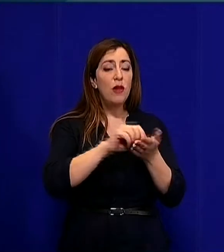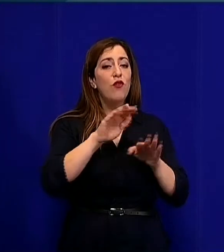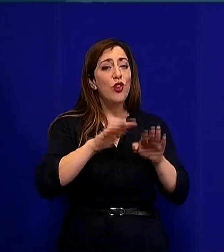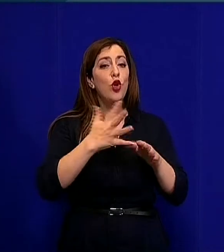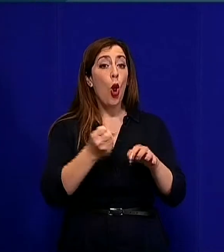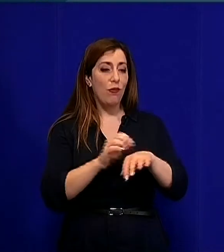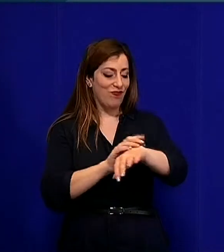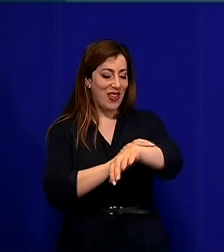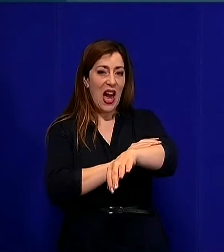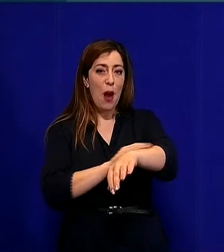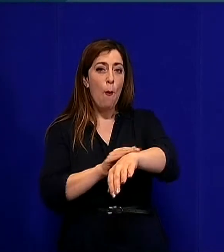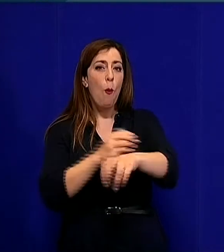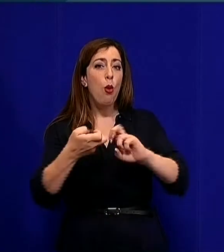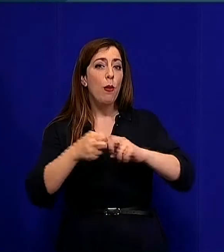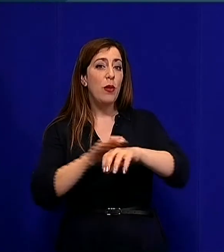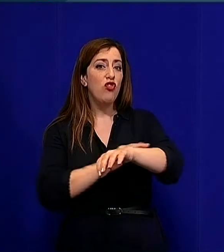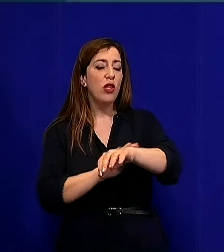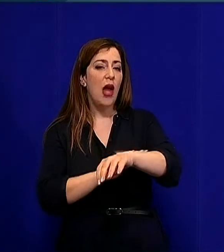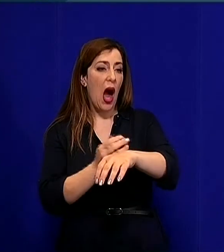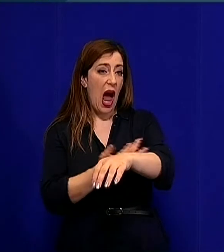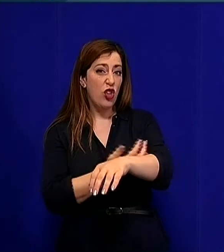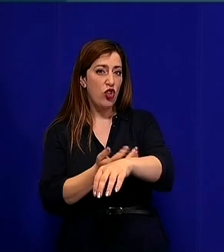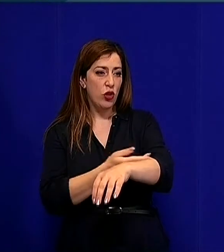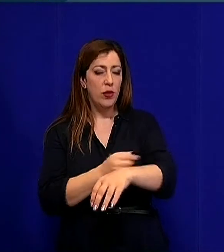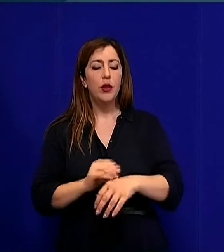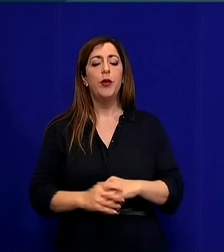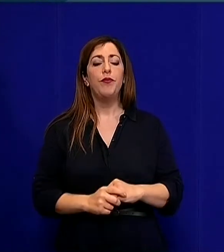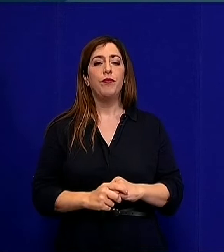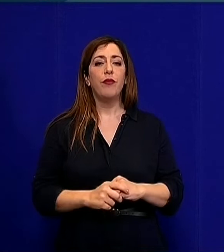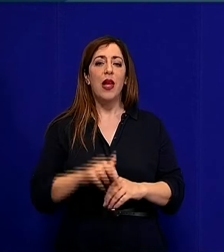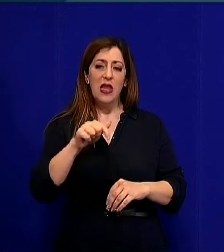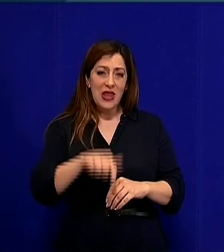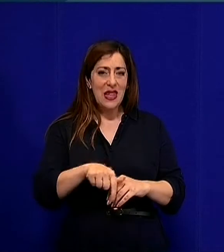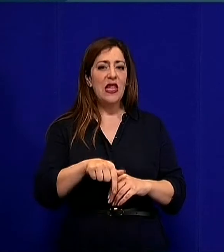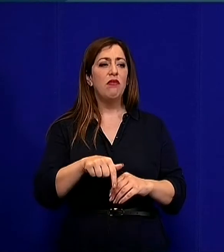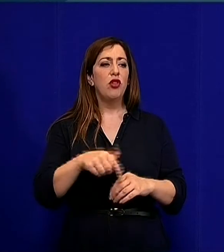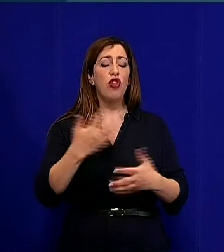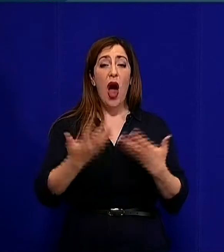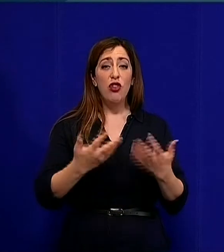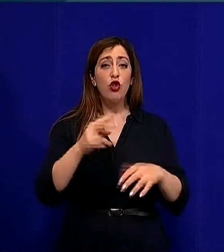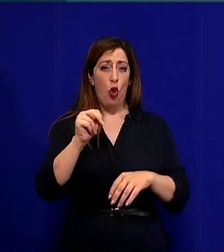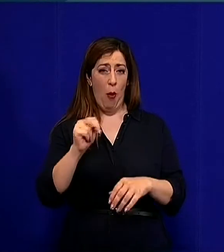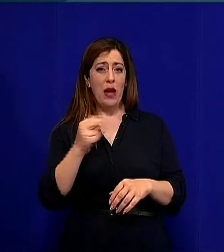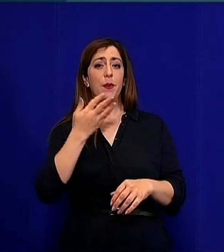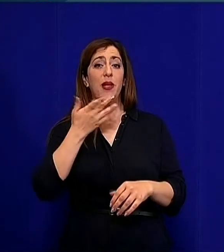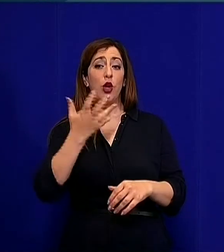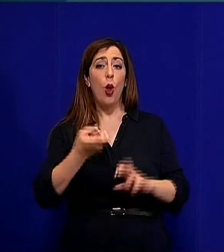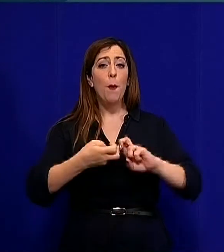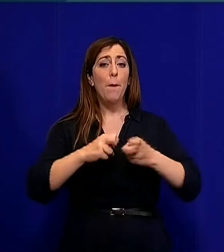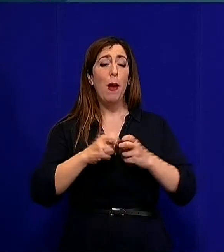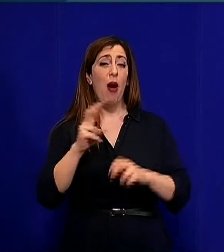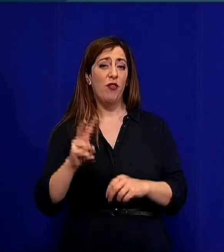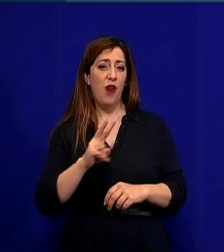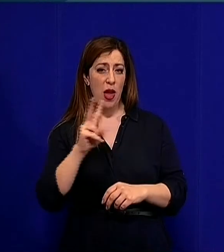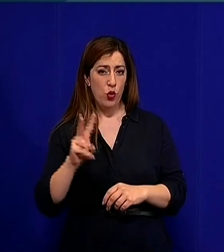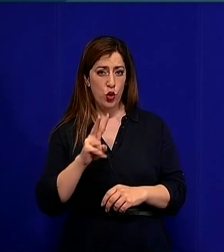-Raxxħafna drabi juħroċ metajn tikolo kanka kolinkwa tip ta' vajril nisiz. Uda nu għawieħt minnum, par-rosa issa makin l-nix